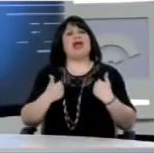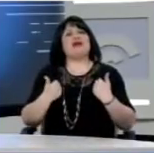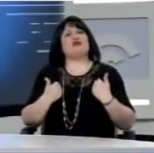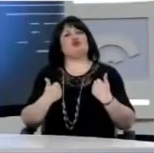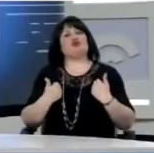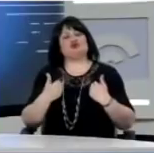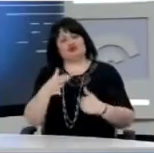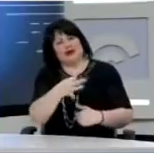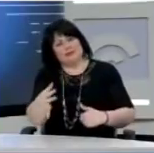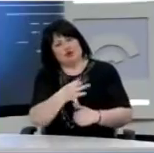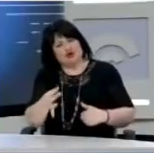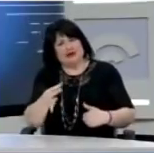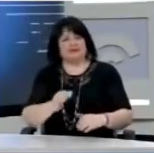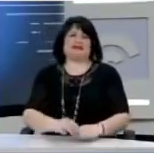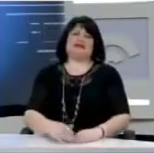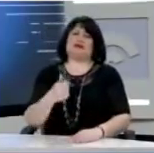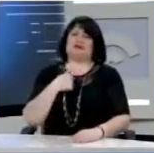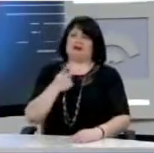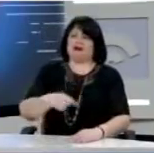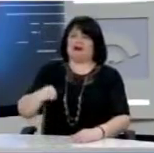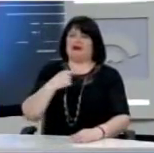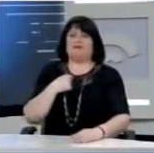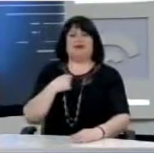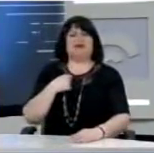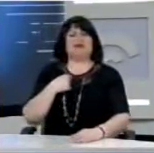Και βεβαίως εμείς ήσυχα, παρακαλώ, είμαστε αυτοί οι οποίοι